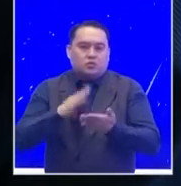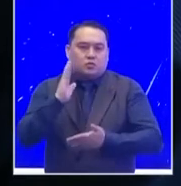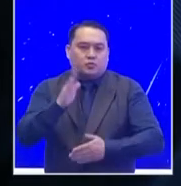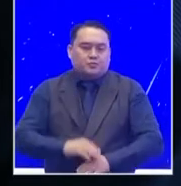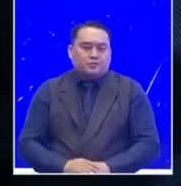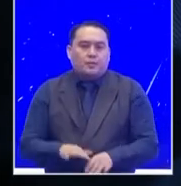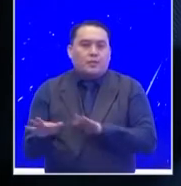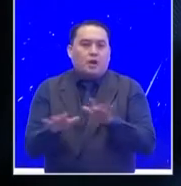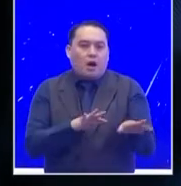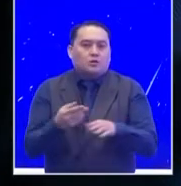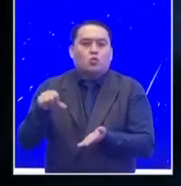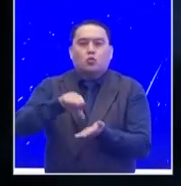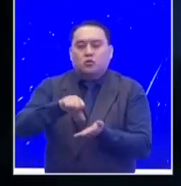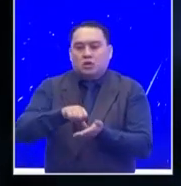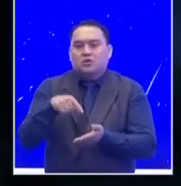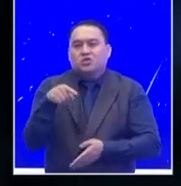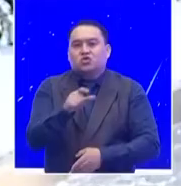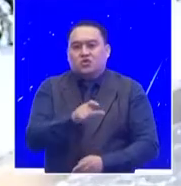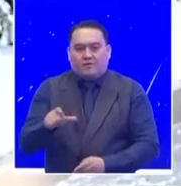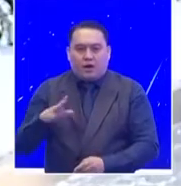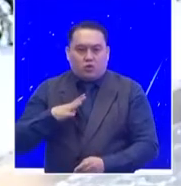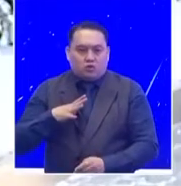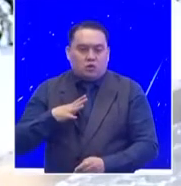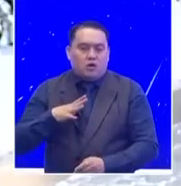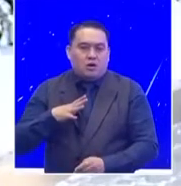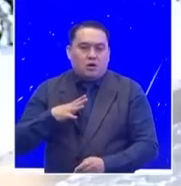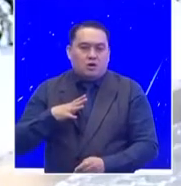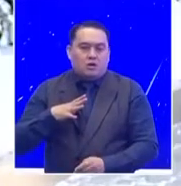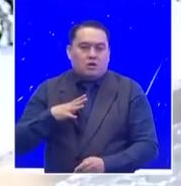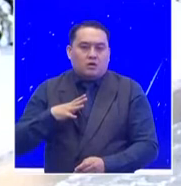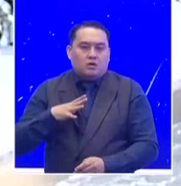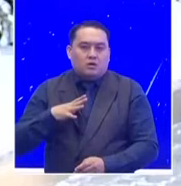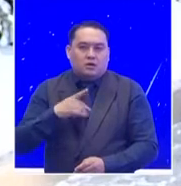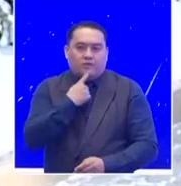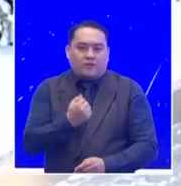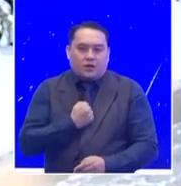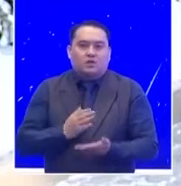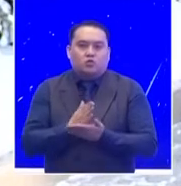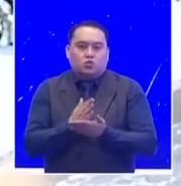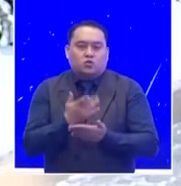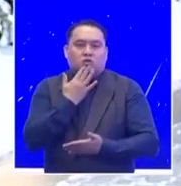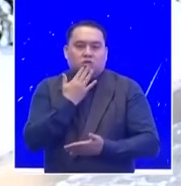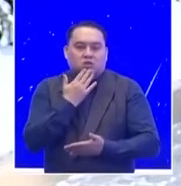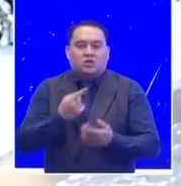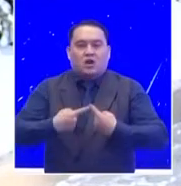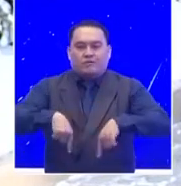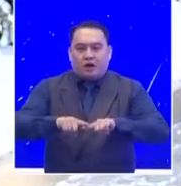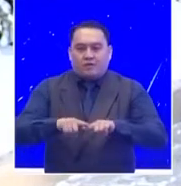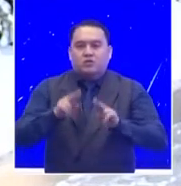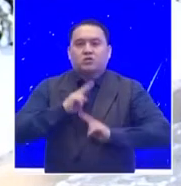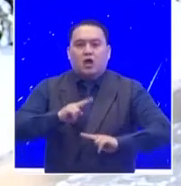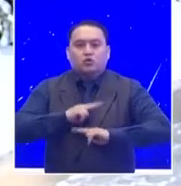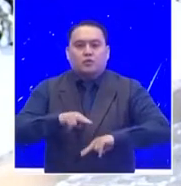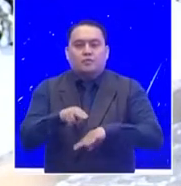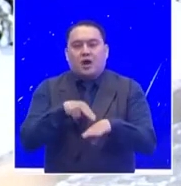данной акции приняли участие более 1000 человек. Приняли участие военнослужащие Национальной гвардии, сотрудники